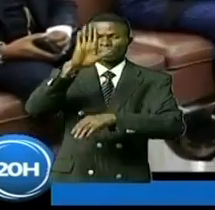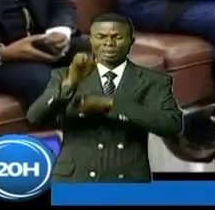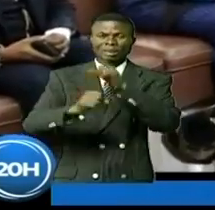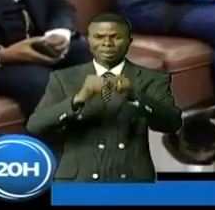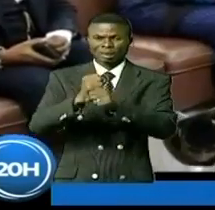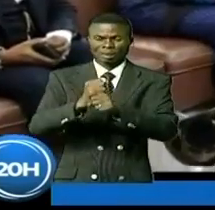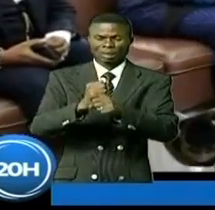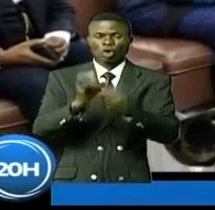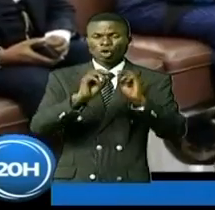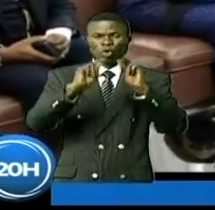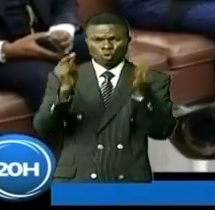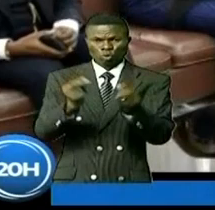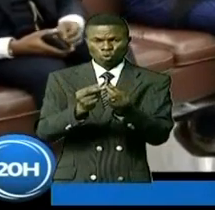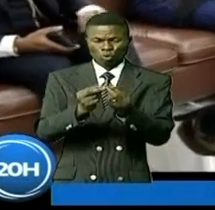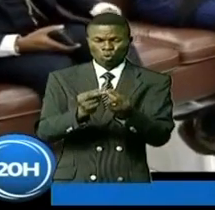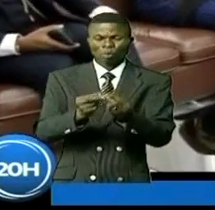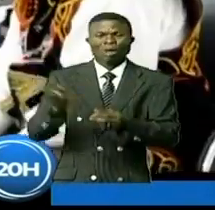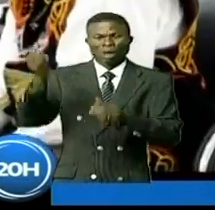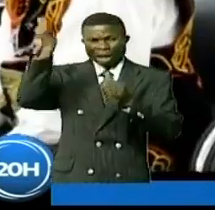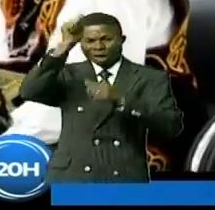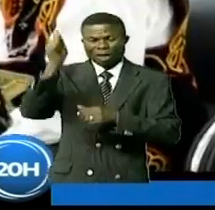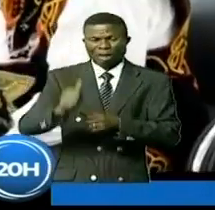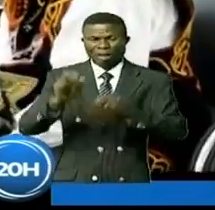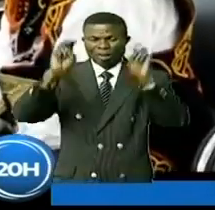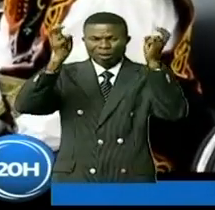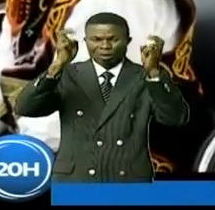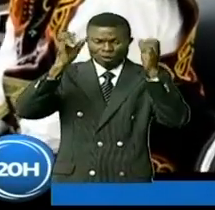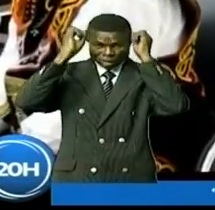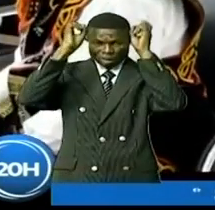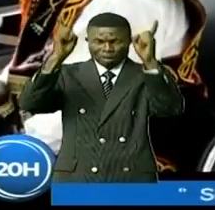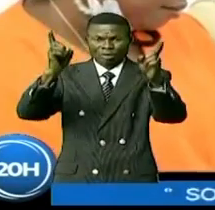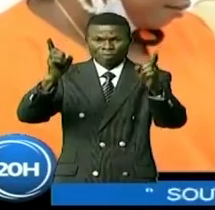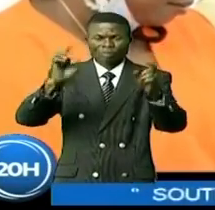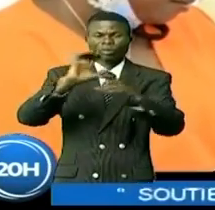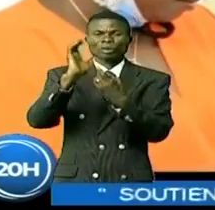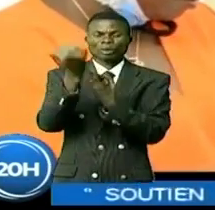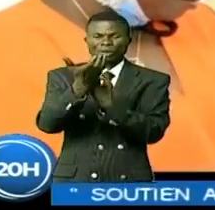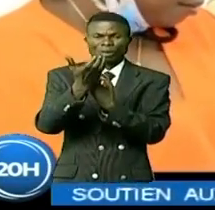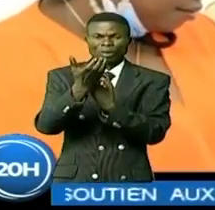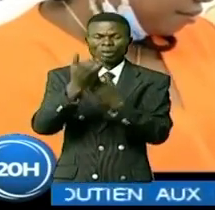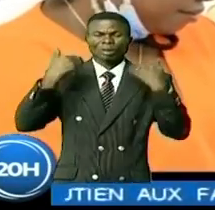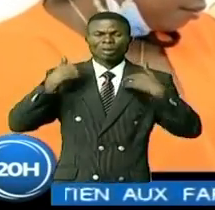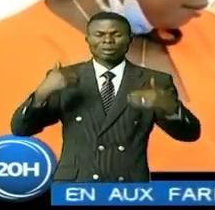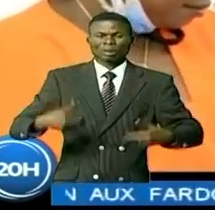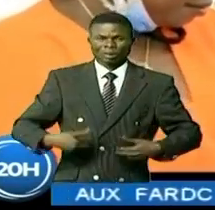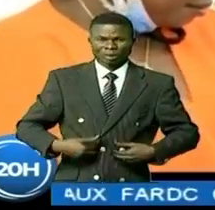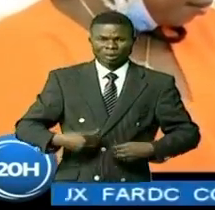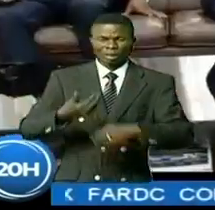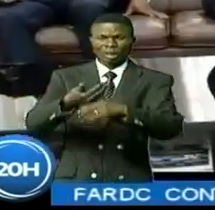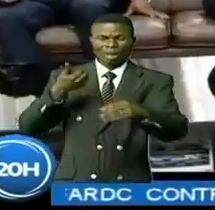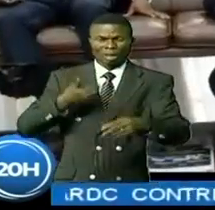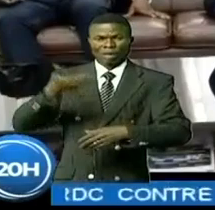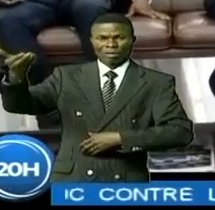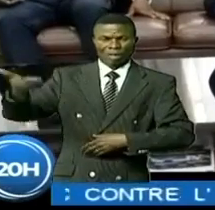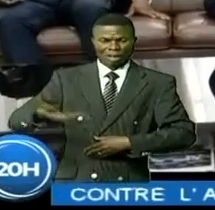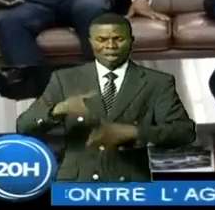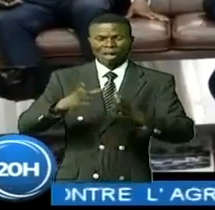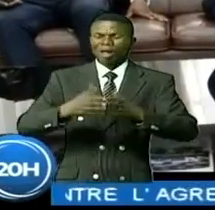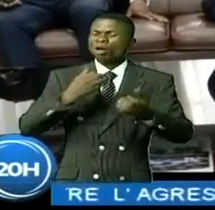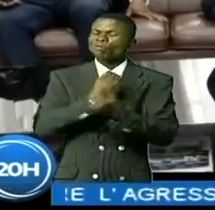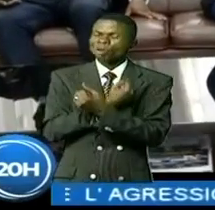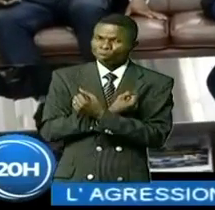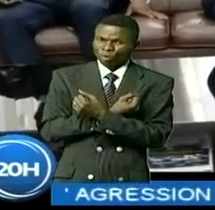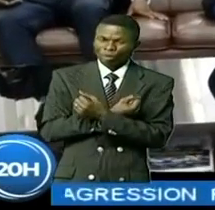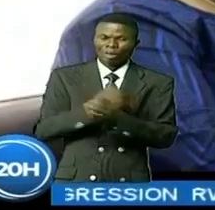de cette organisation sous-régionale sous le thème « L'éducation, la culture et la santé » avant d'accueillir avec enthousiasme